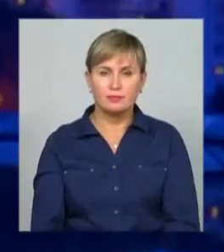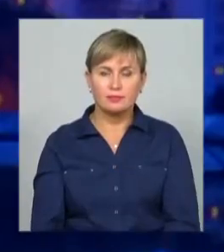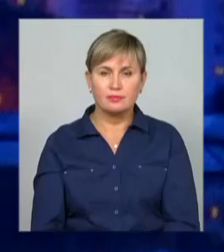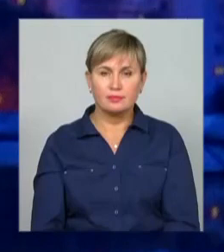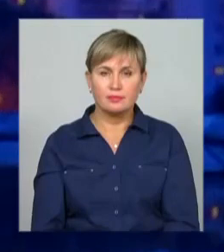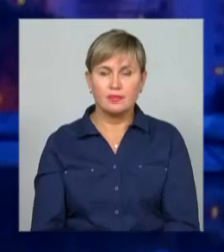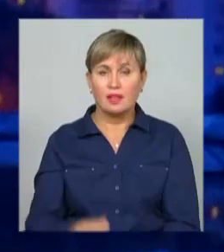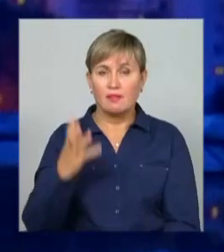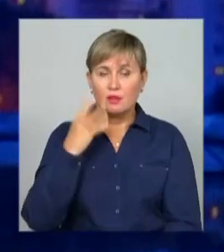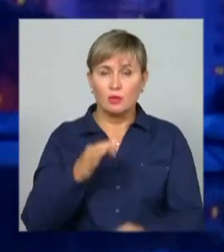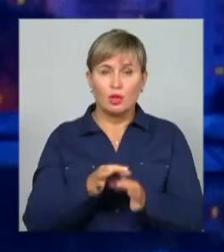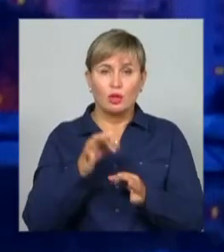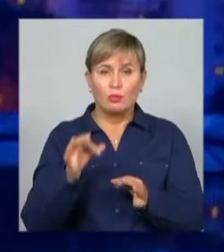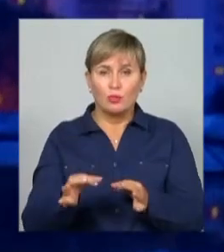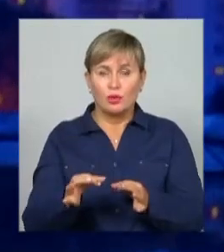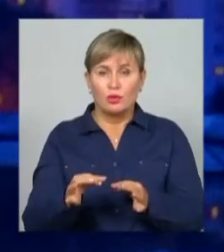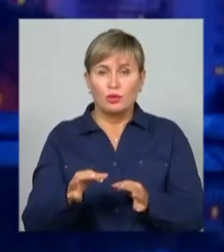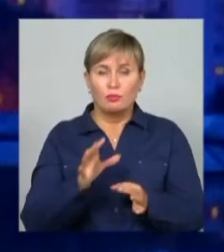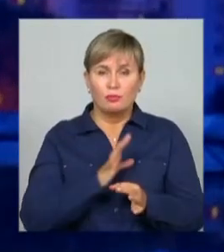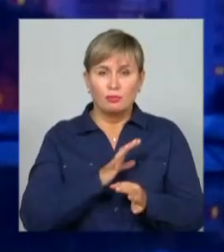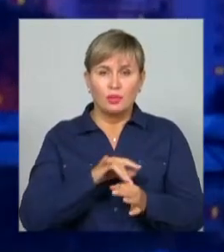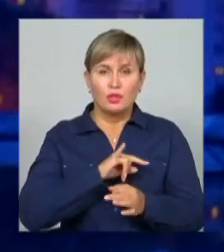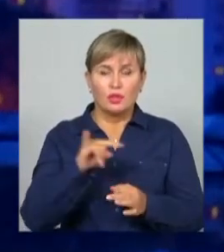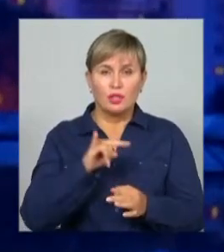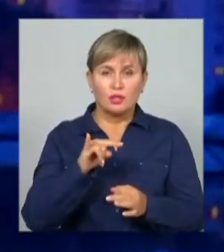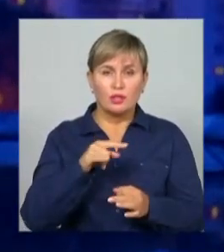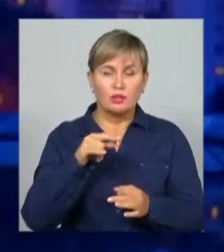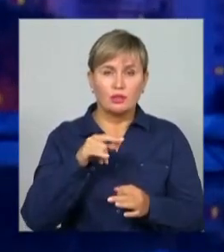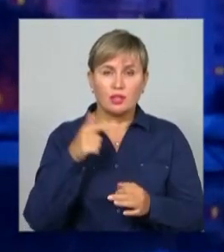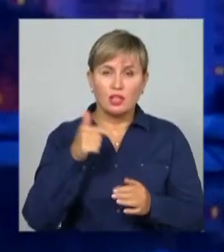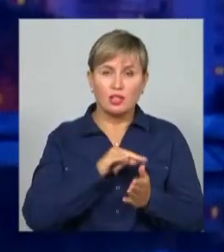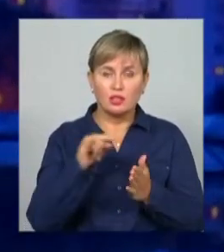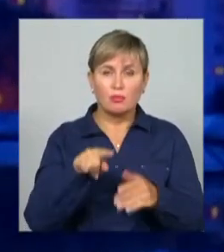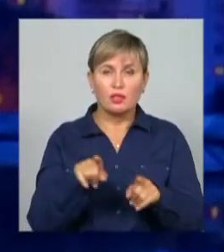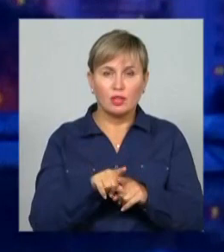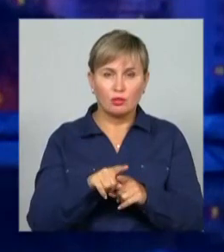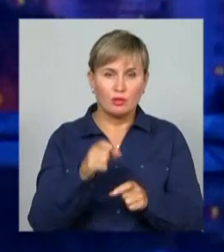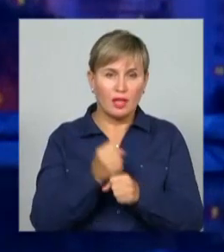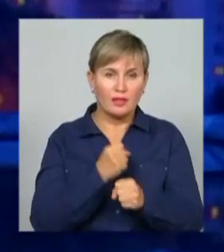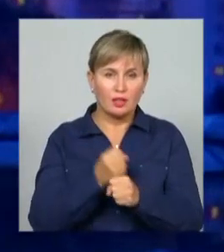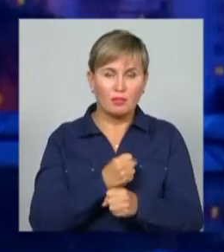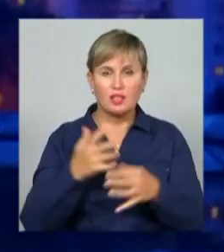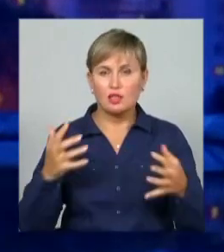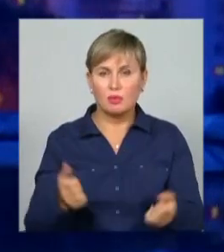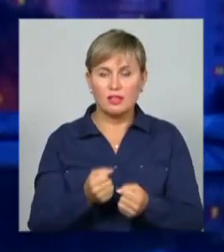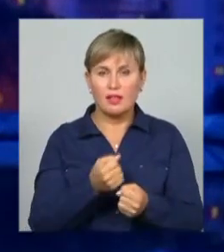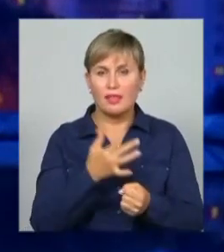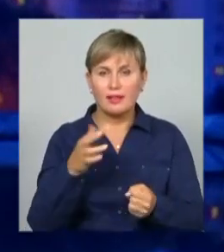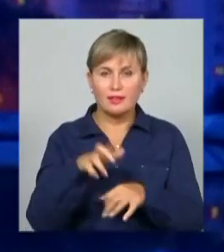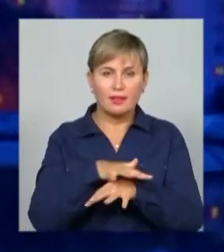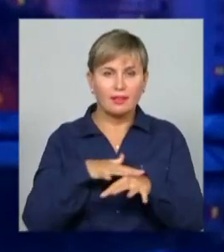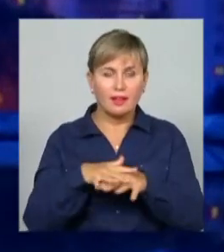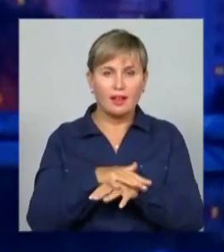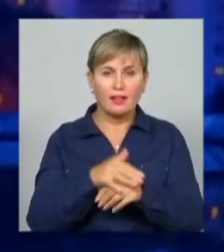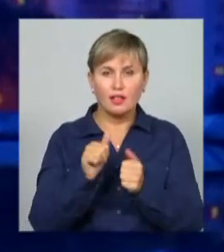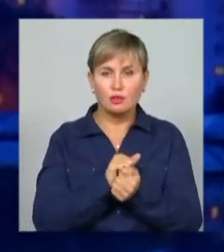В Алма-Атинской области потерпел крушение гражданский самолет. Такой сценарий сегодня отрабатывали спасатели нескольких стран на